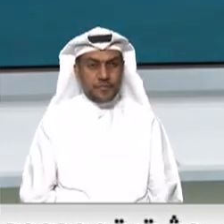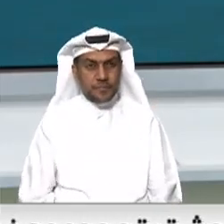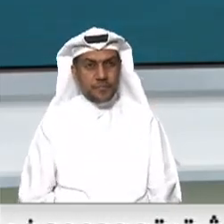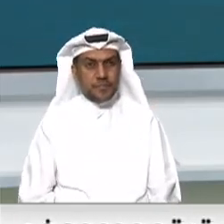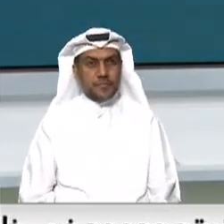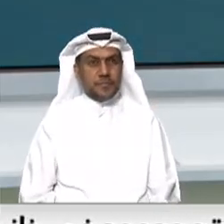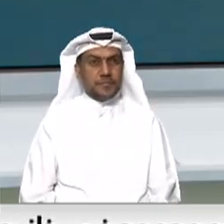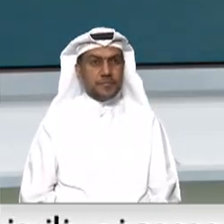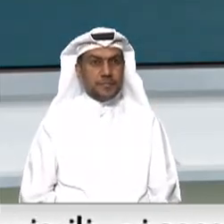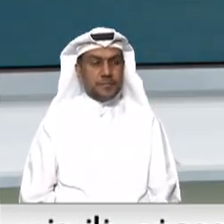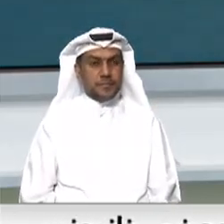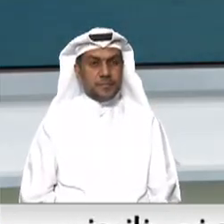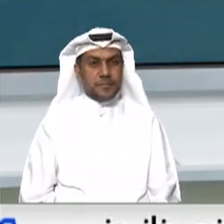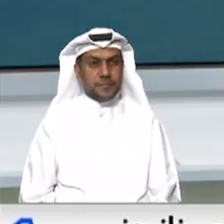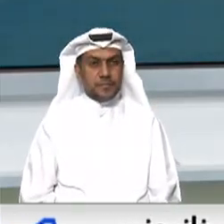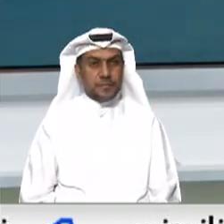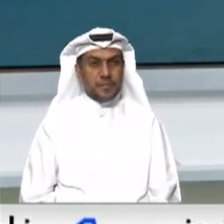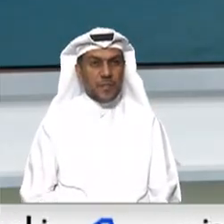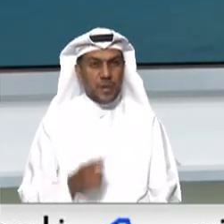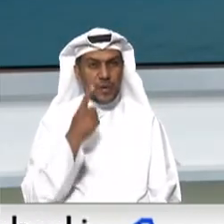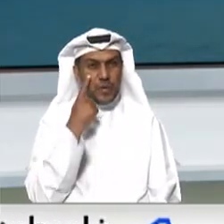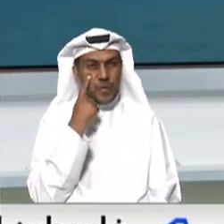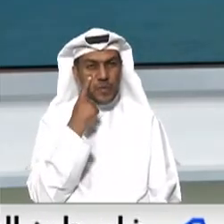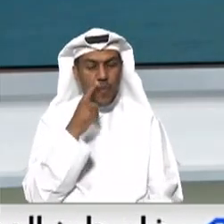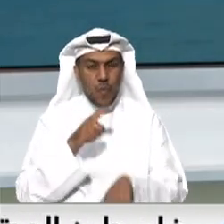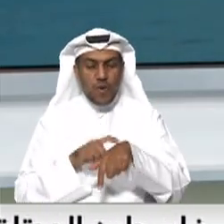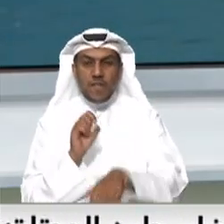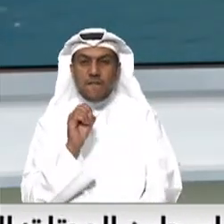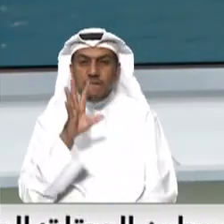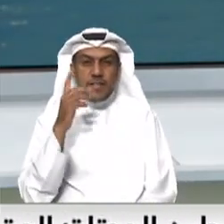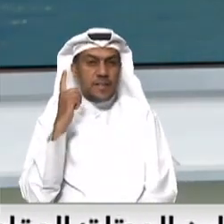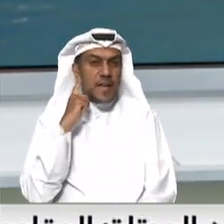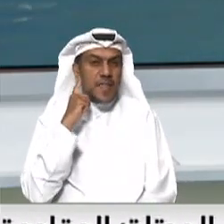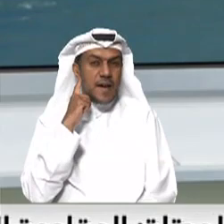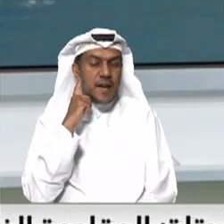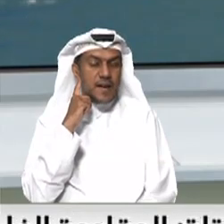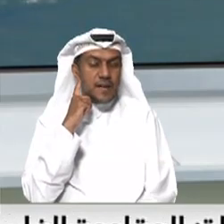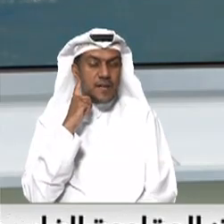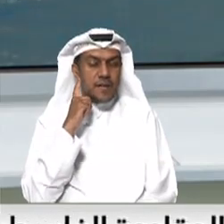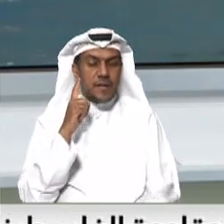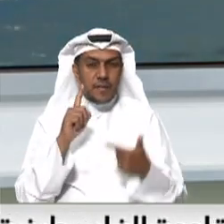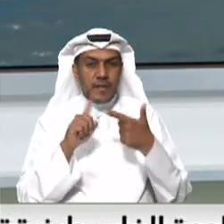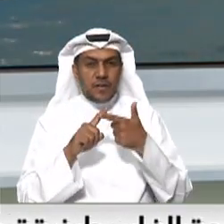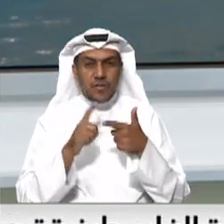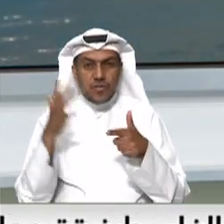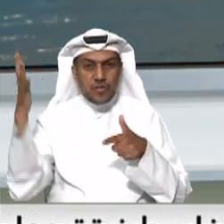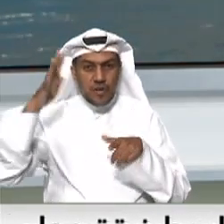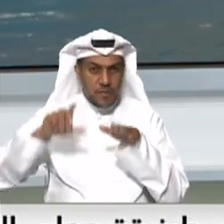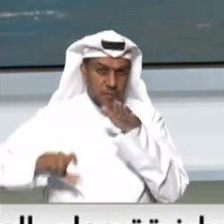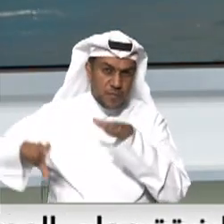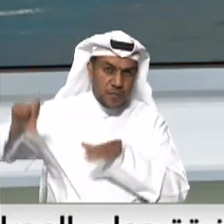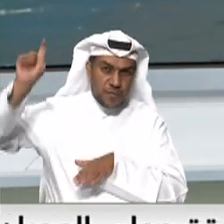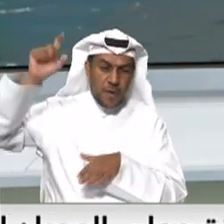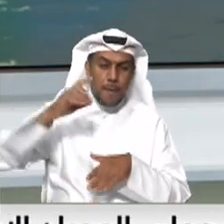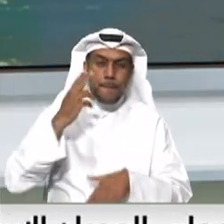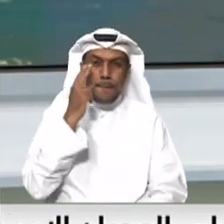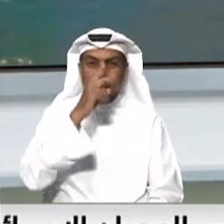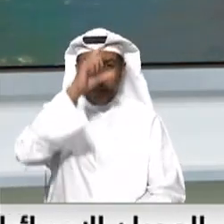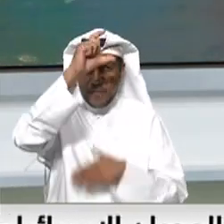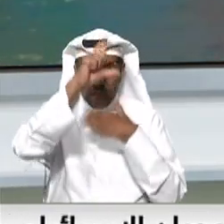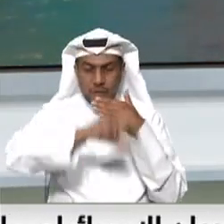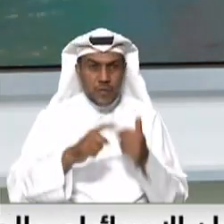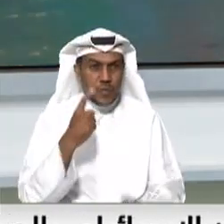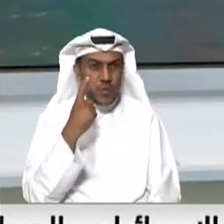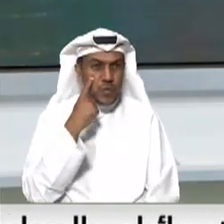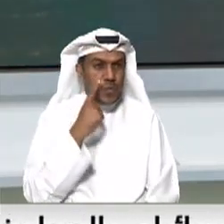يليه المواقيت باذن الله اذان الفجر الساعه ثلاثه وتسعه وعشرين والشروق الساعه اربعه وثمانيه وخمسين والمغرب الساعه سته